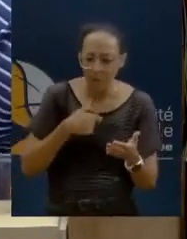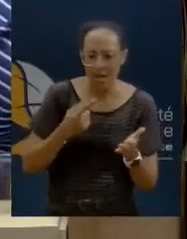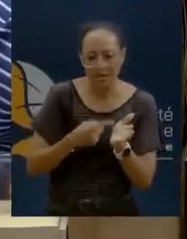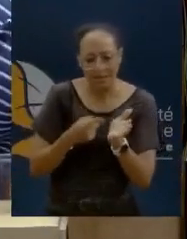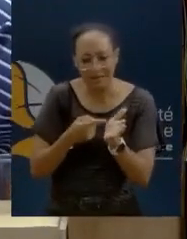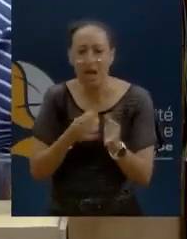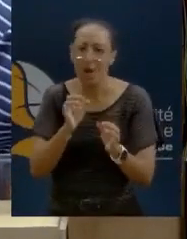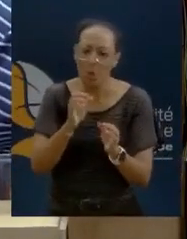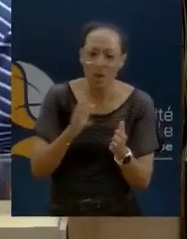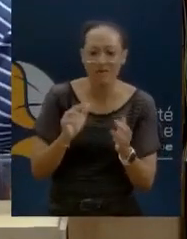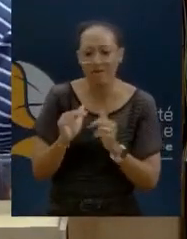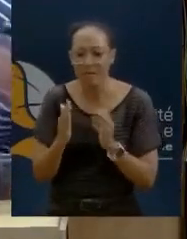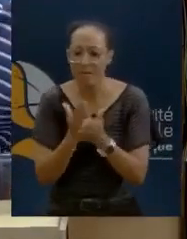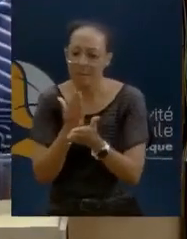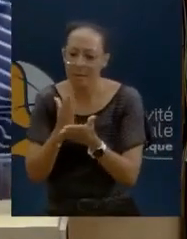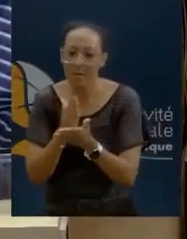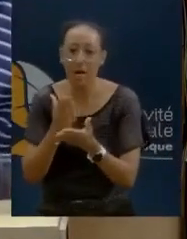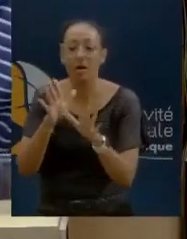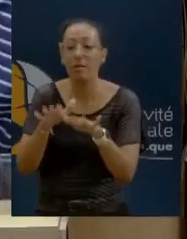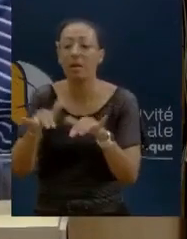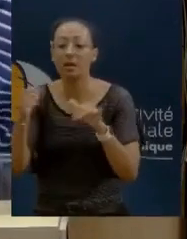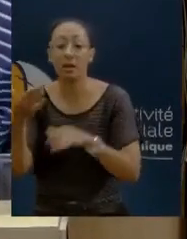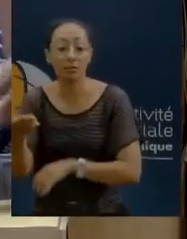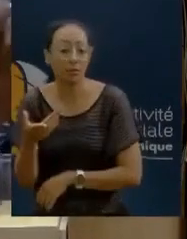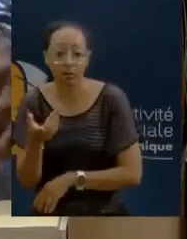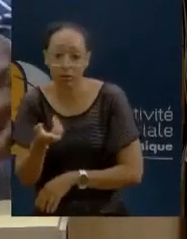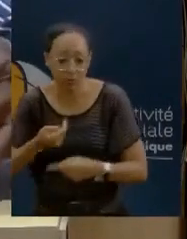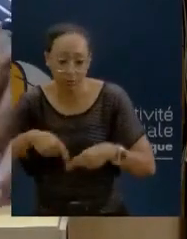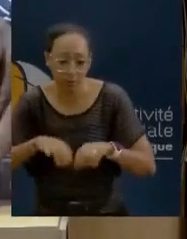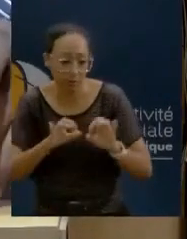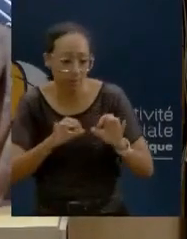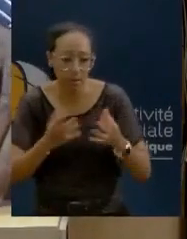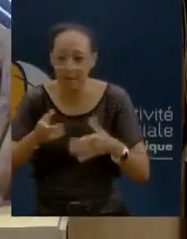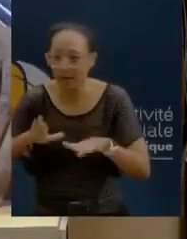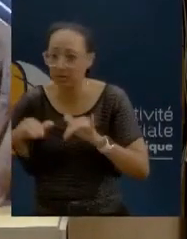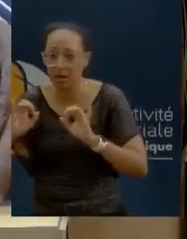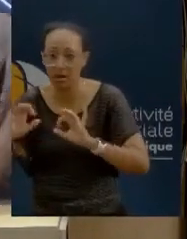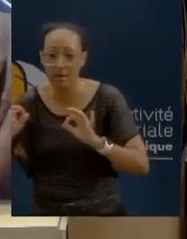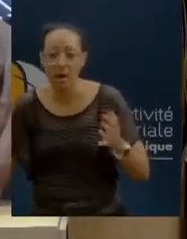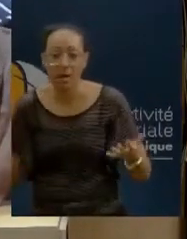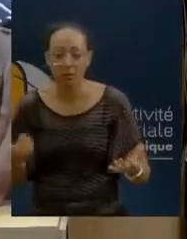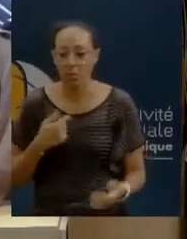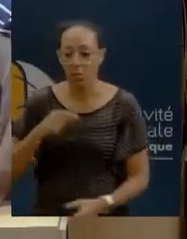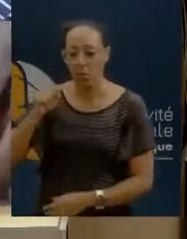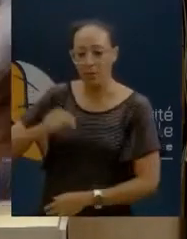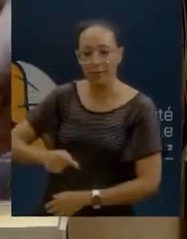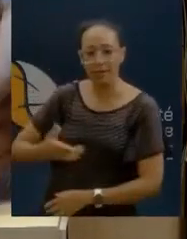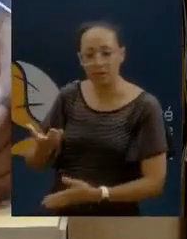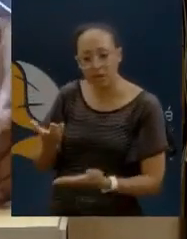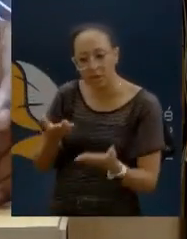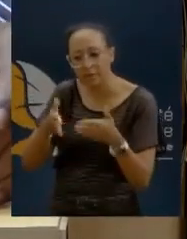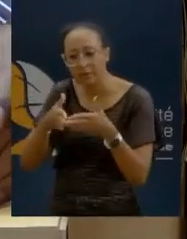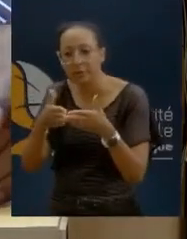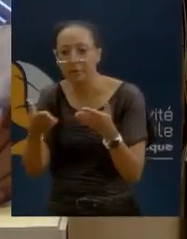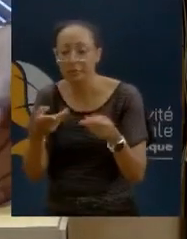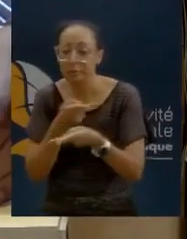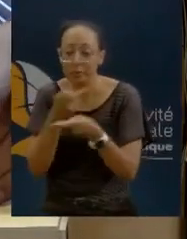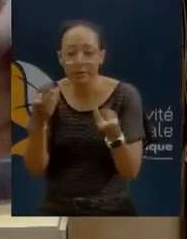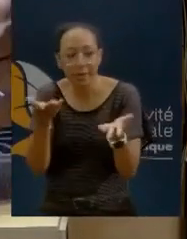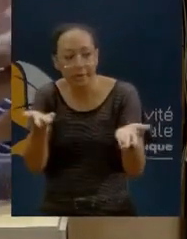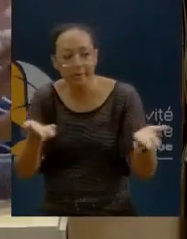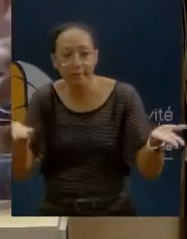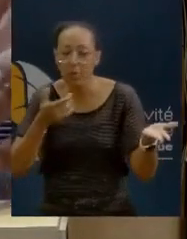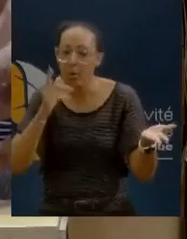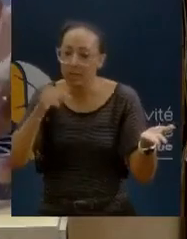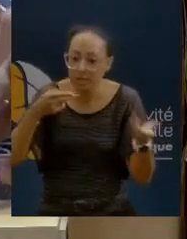et vous aurez l'information en plénière, mais là, c'est même pas passé en commission. Donc, je suis obligé de faire état de cela en séance publique.